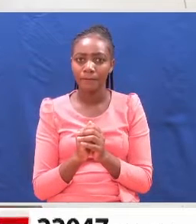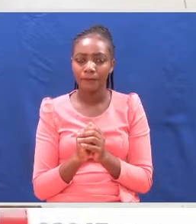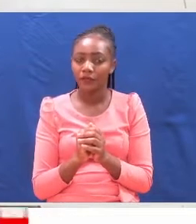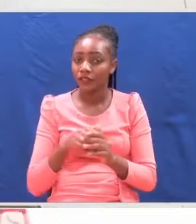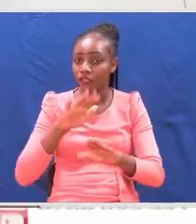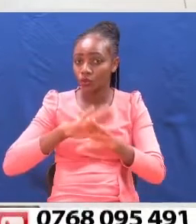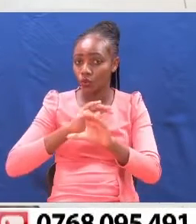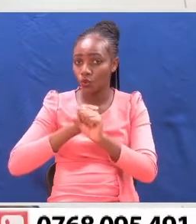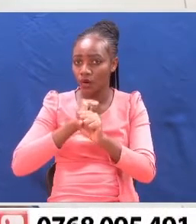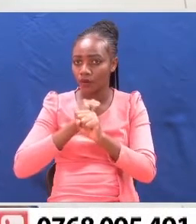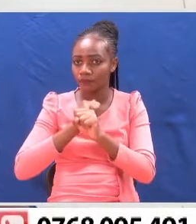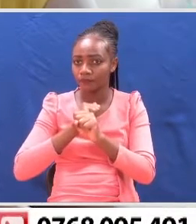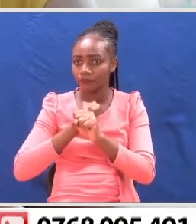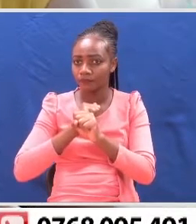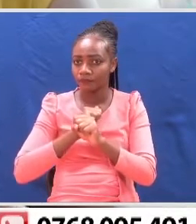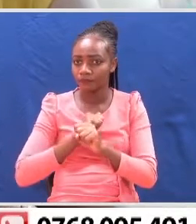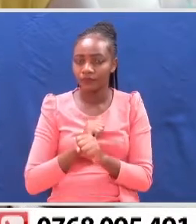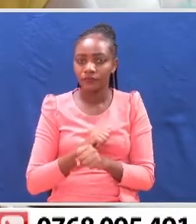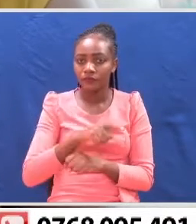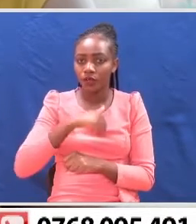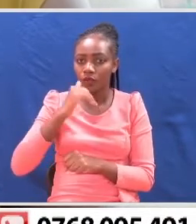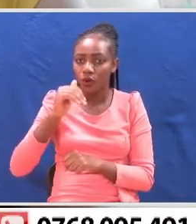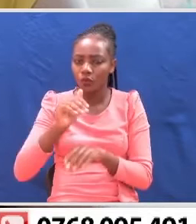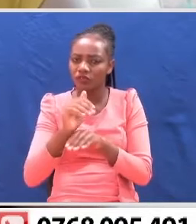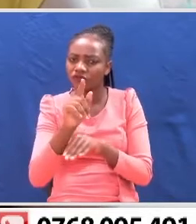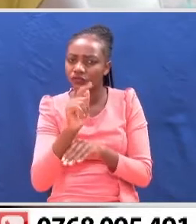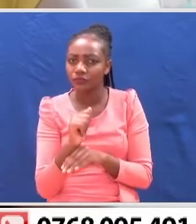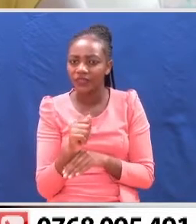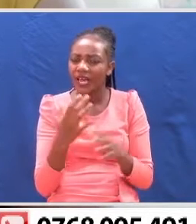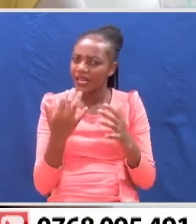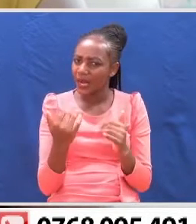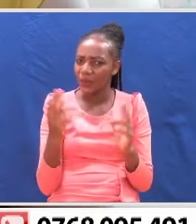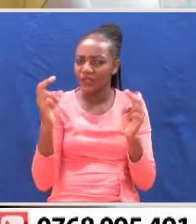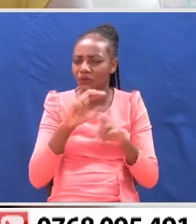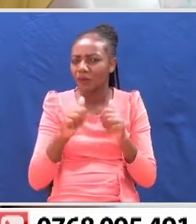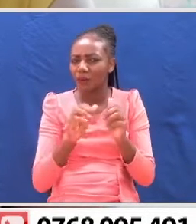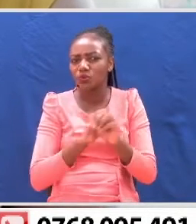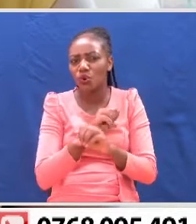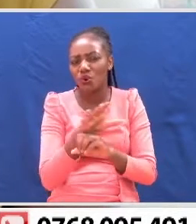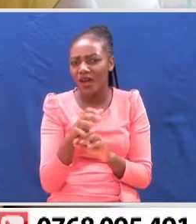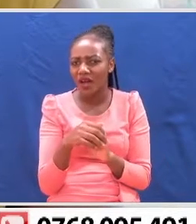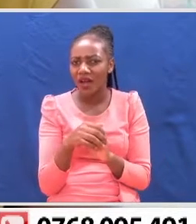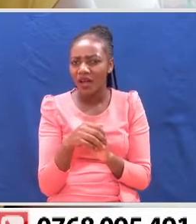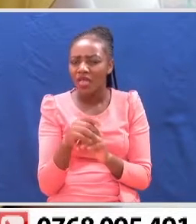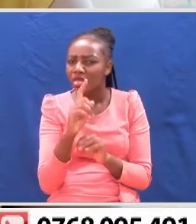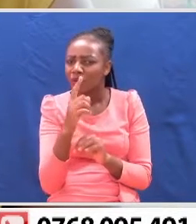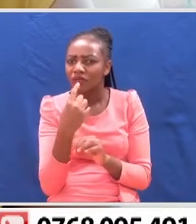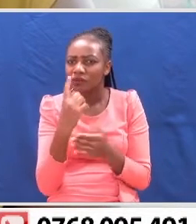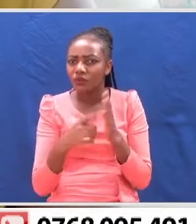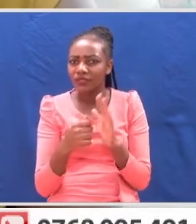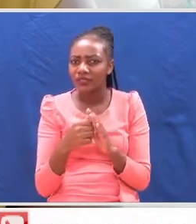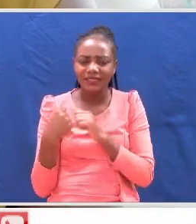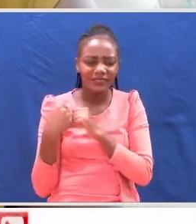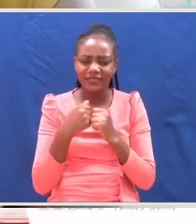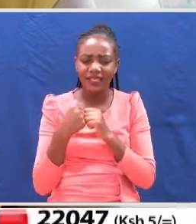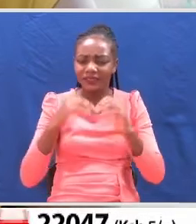mzuri uliofanya. Maana tumekuwa tukikufuatilia. Kuna swala la corona na mbalo. Umesema ni kweli limekuwa changamoto